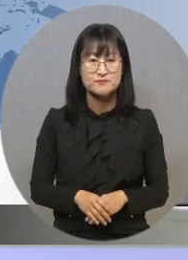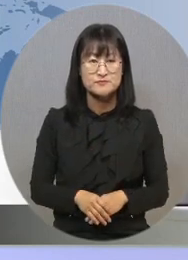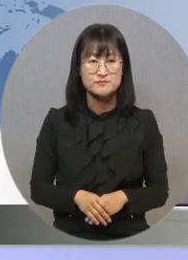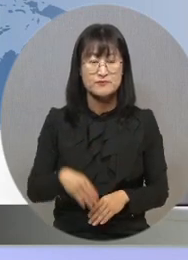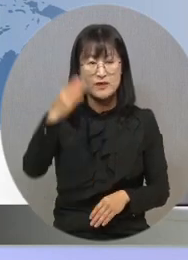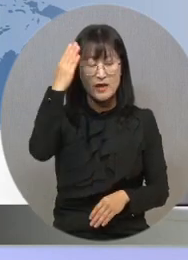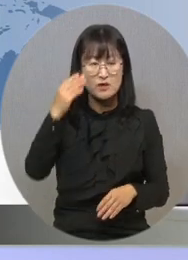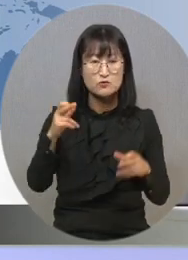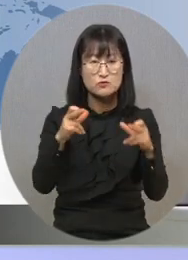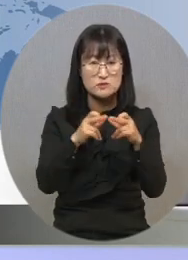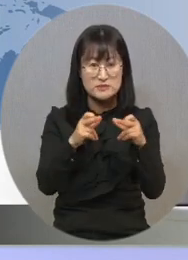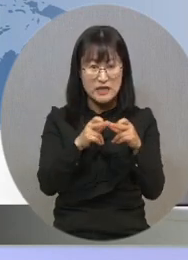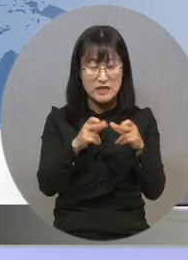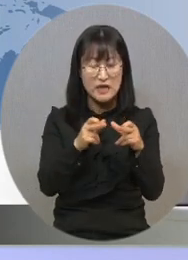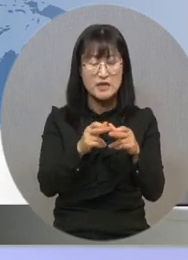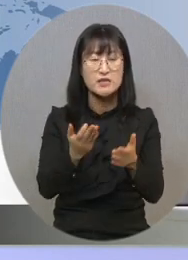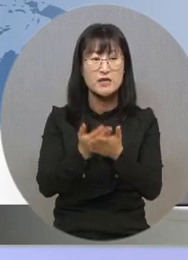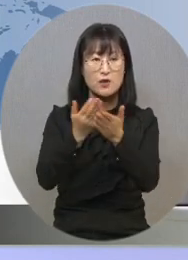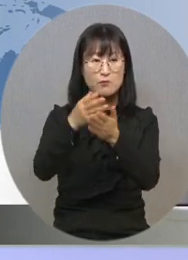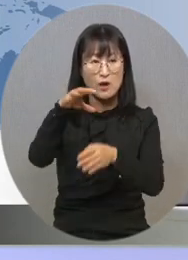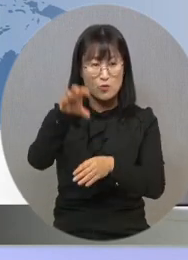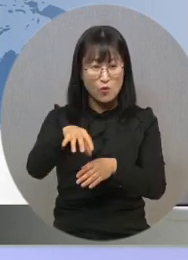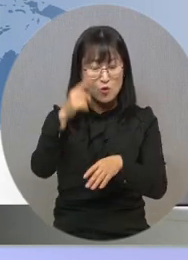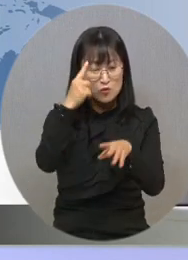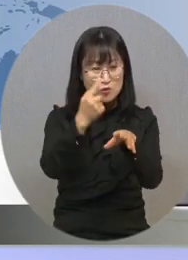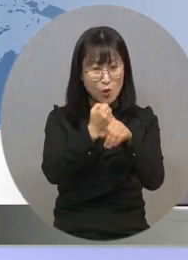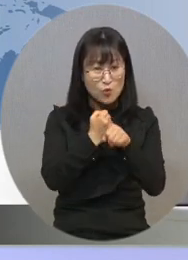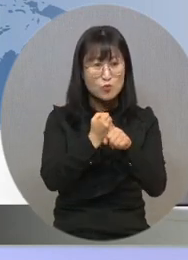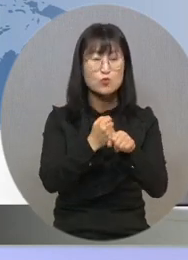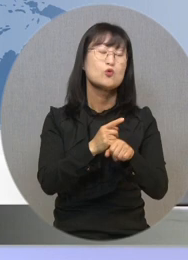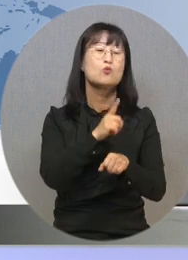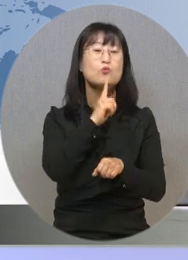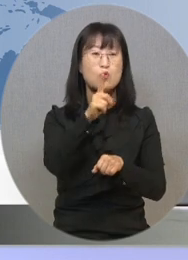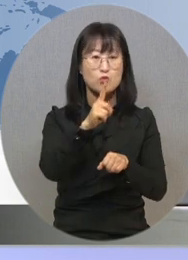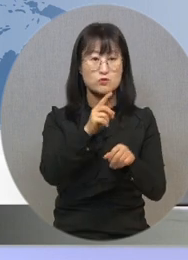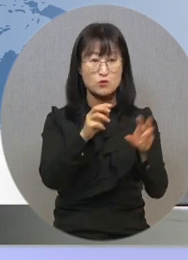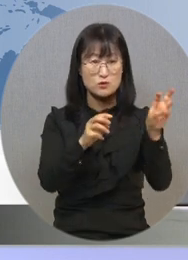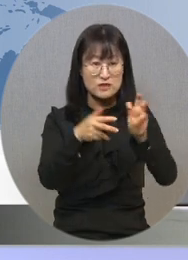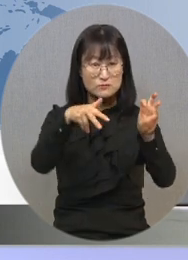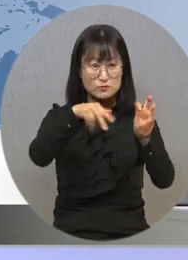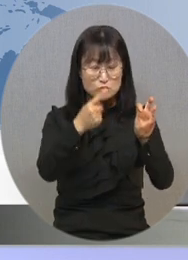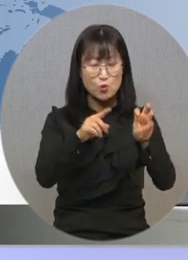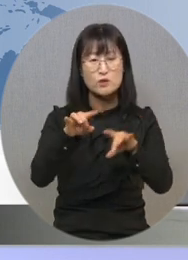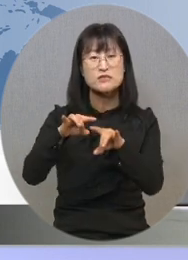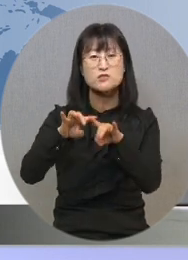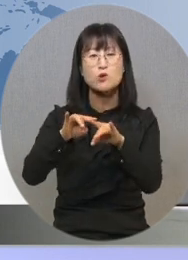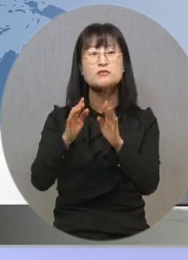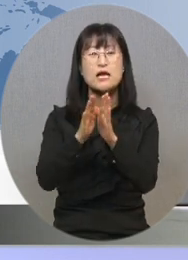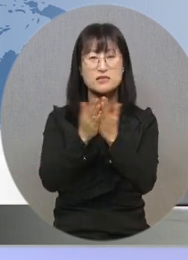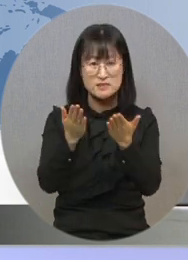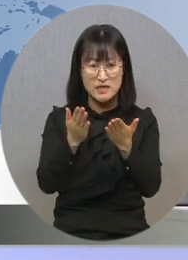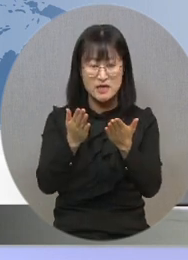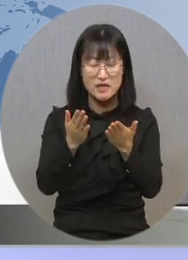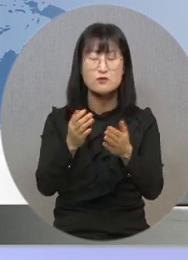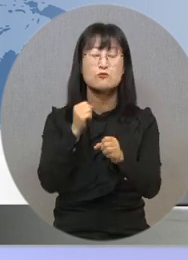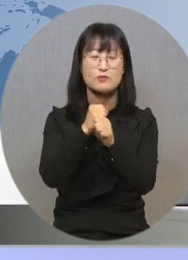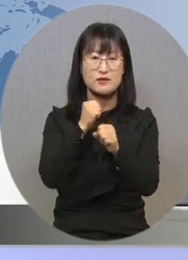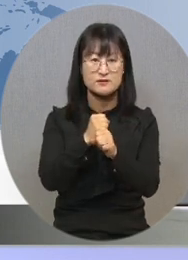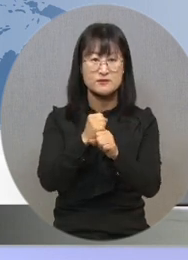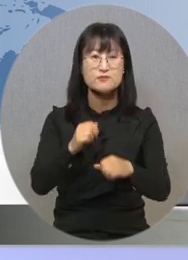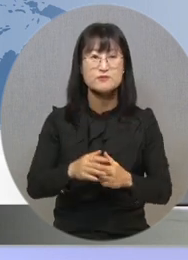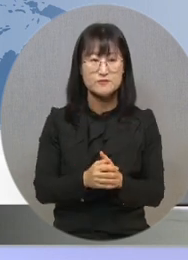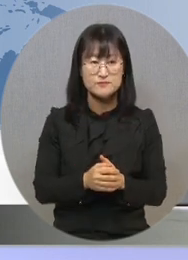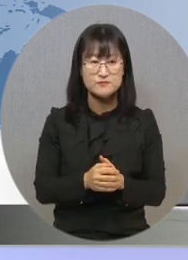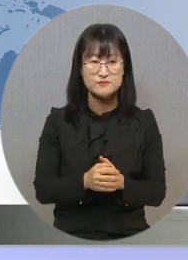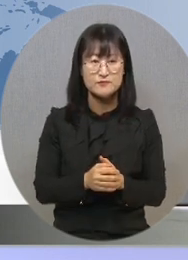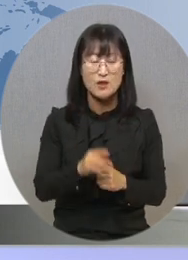한국 장애인 개발원이 지난해 발행한 연구 보고서 30종을 전자책 접근성으로 제작해 공개했습니다